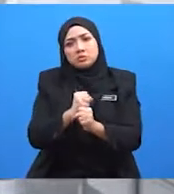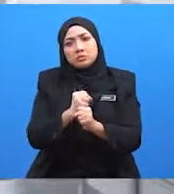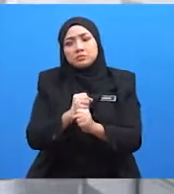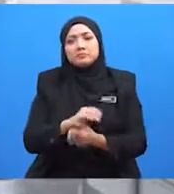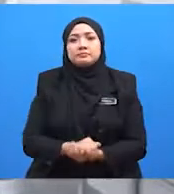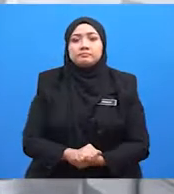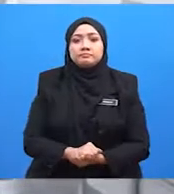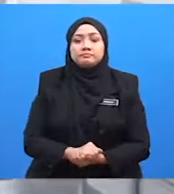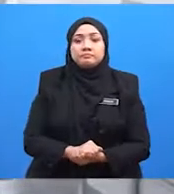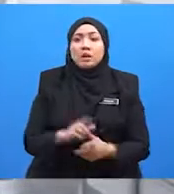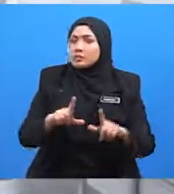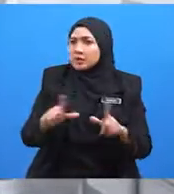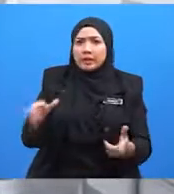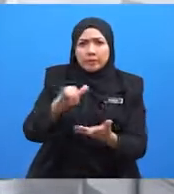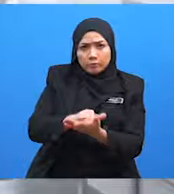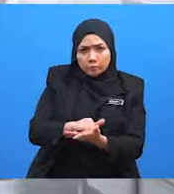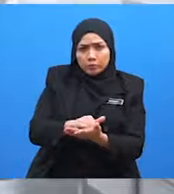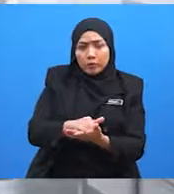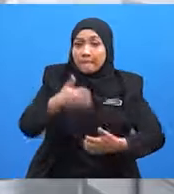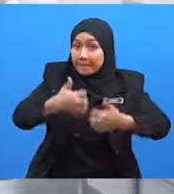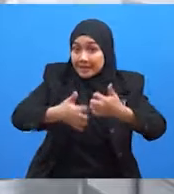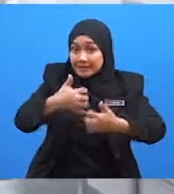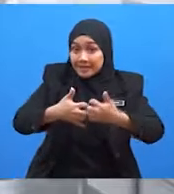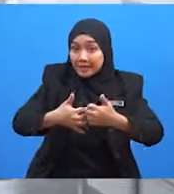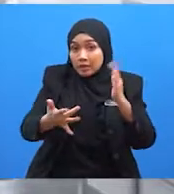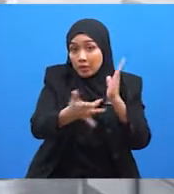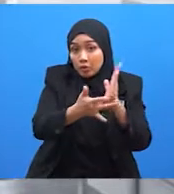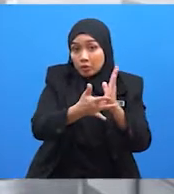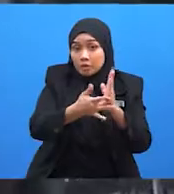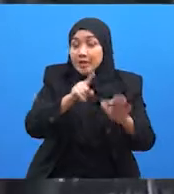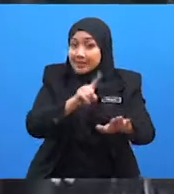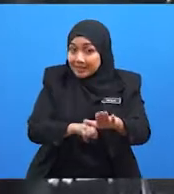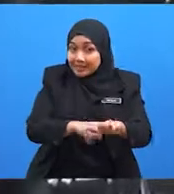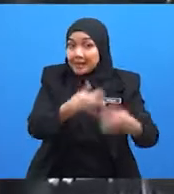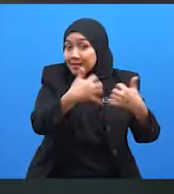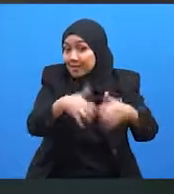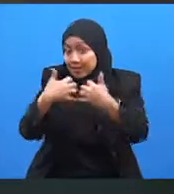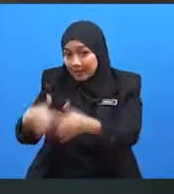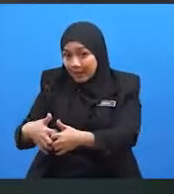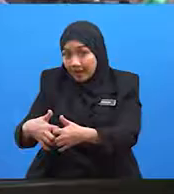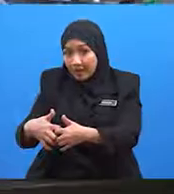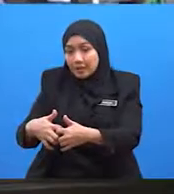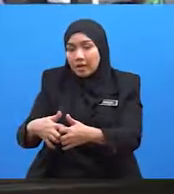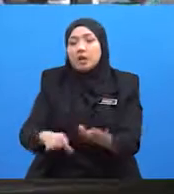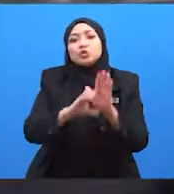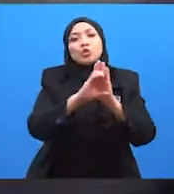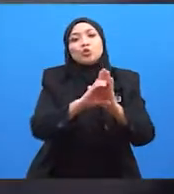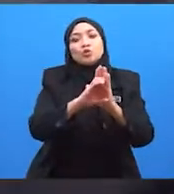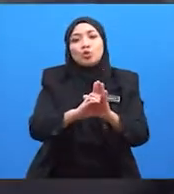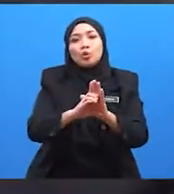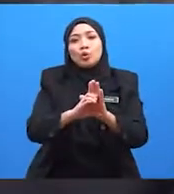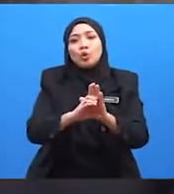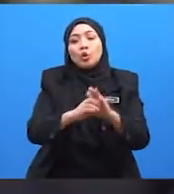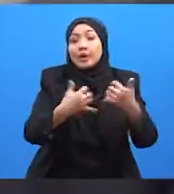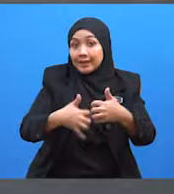itu, mesin berteknologi di kilang-kilang. Contohnya, kilang